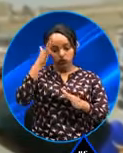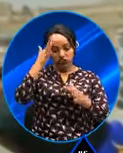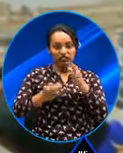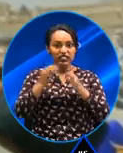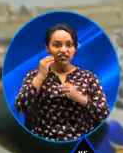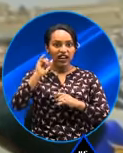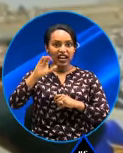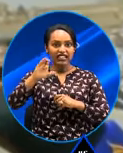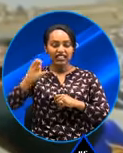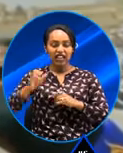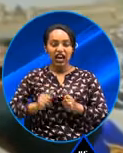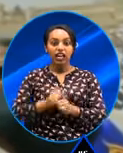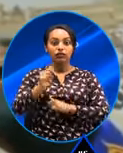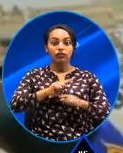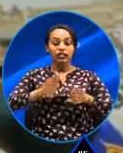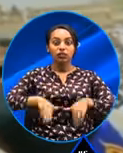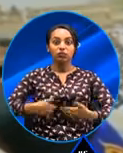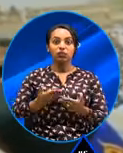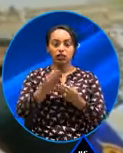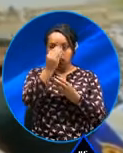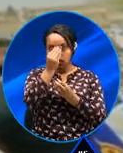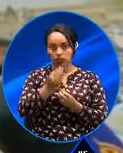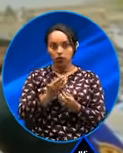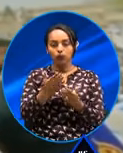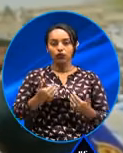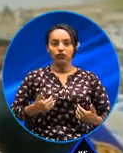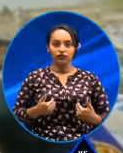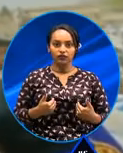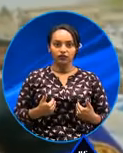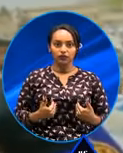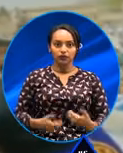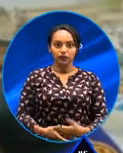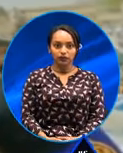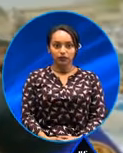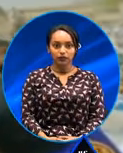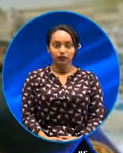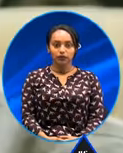ቤት ICC አሳልፋ እንደምትሰጥ አስታወቀች።